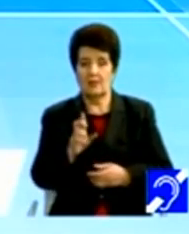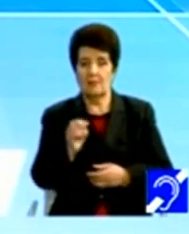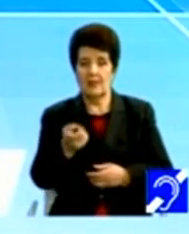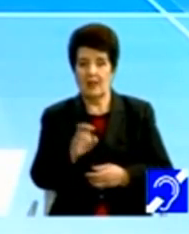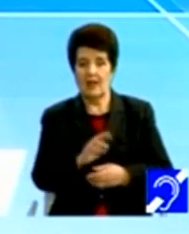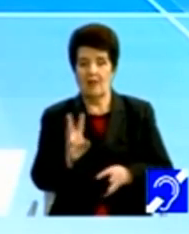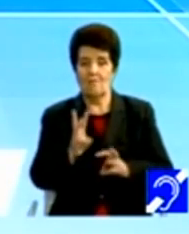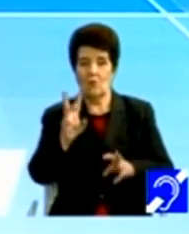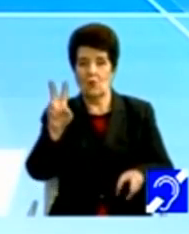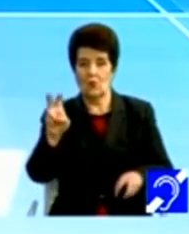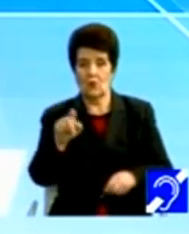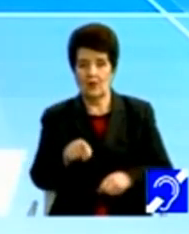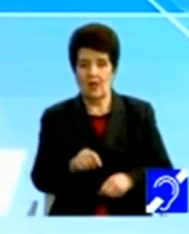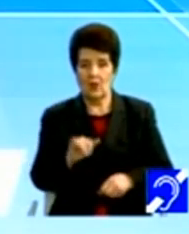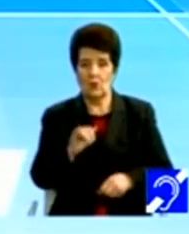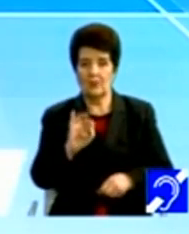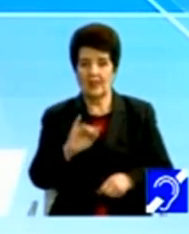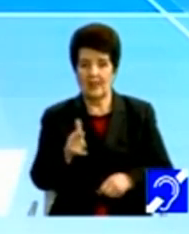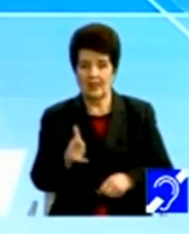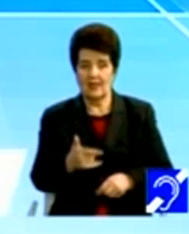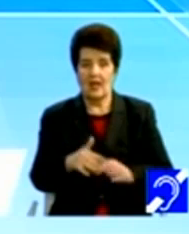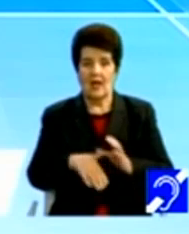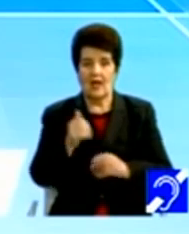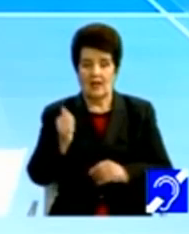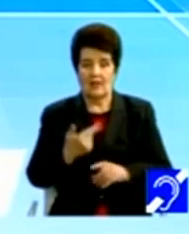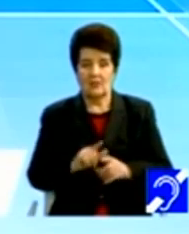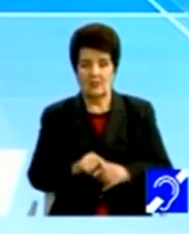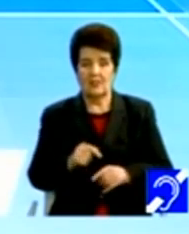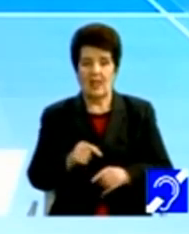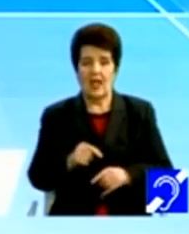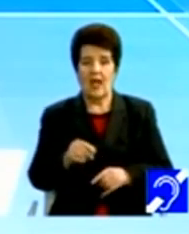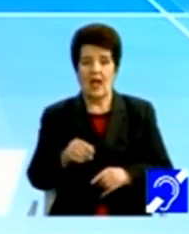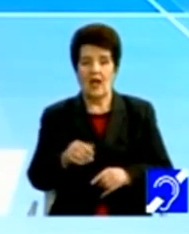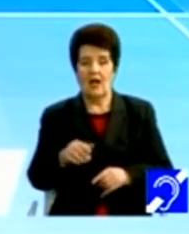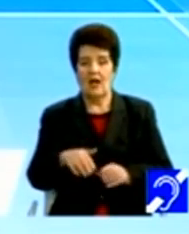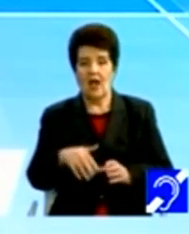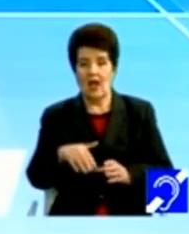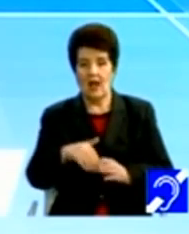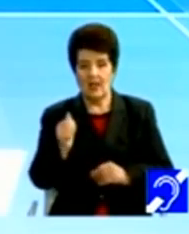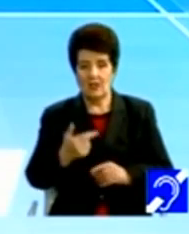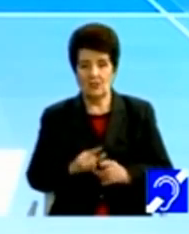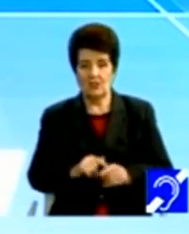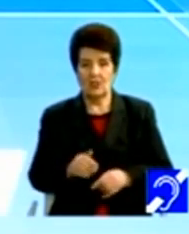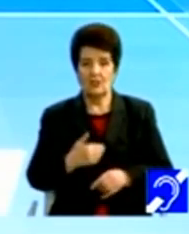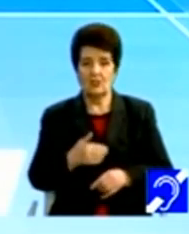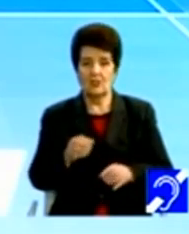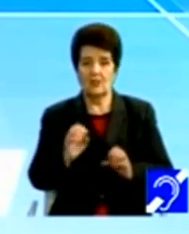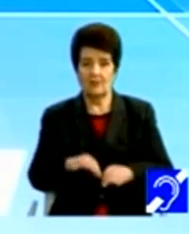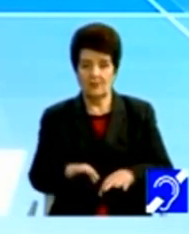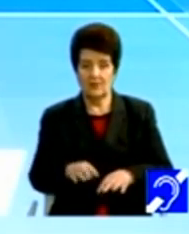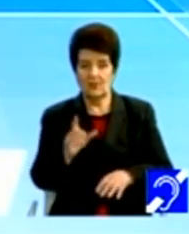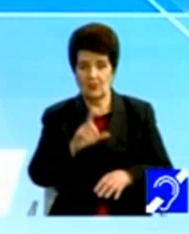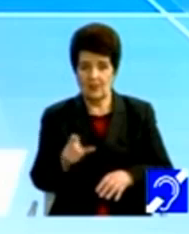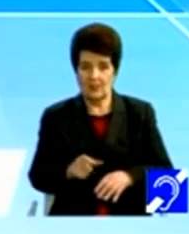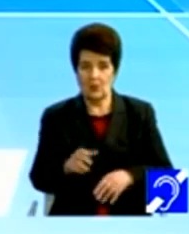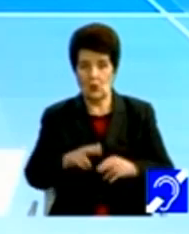focului la Ungheni. Am câștigat aceste alegeri și a venit un moment în care decepția masivă pe care o au cetățenii față de